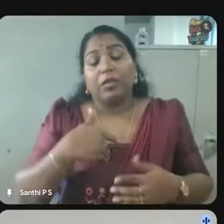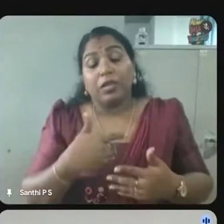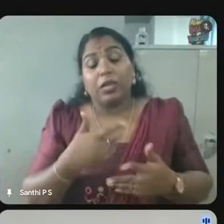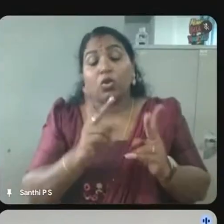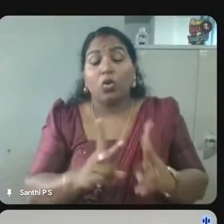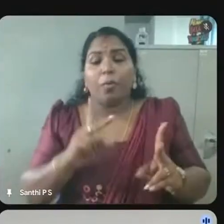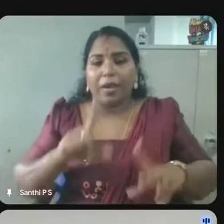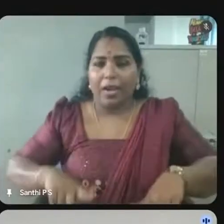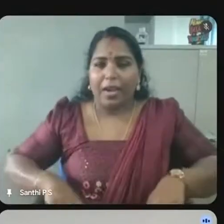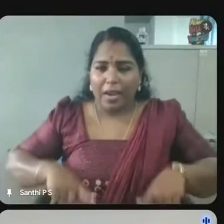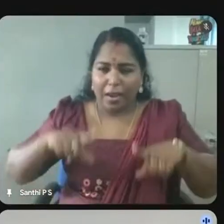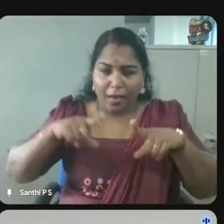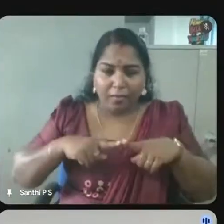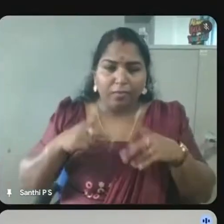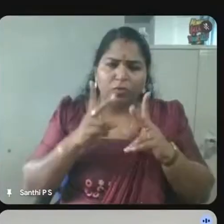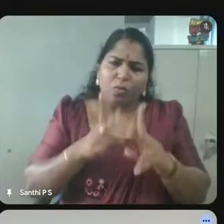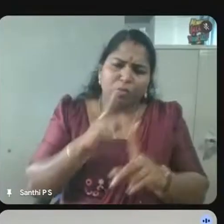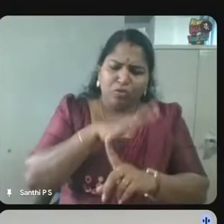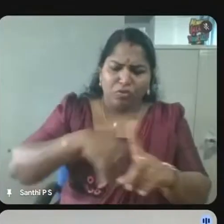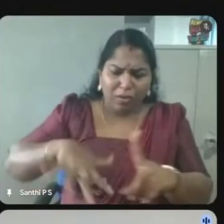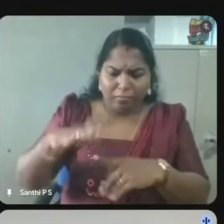നോർമൽ ലൈഫിലേക്ക്, നമ്മൾ ജീവിക്കുന്ന